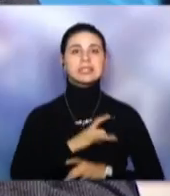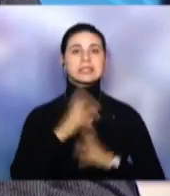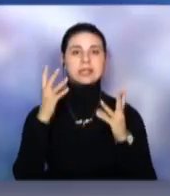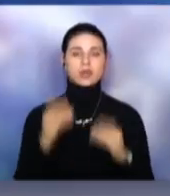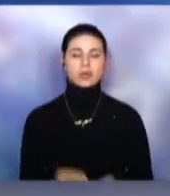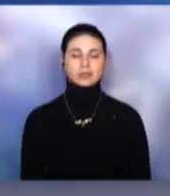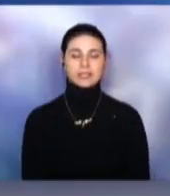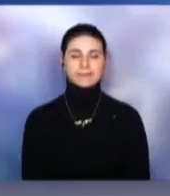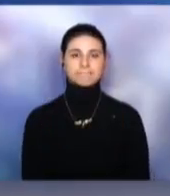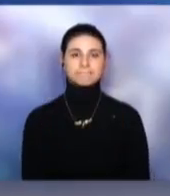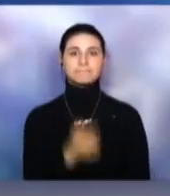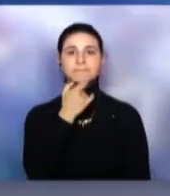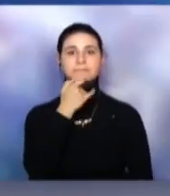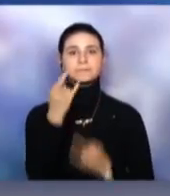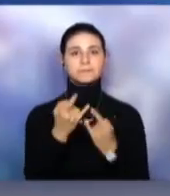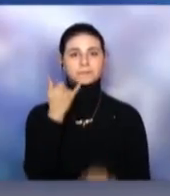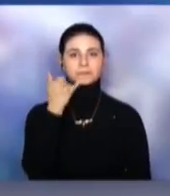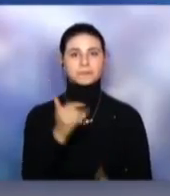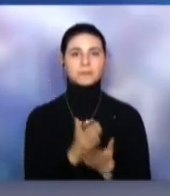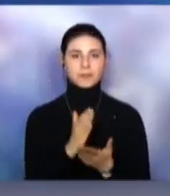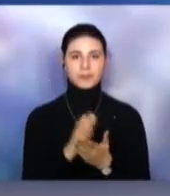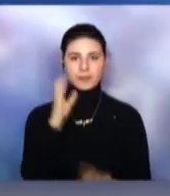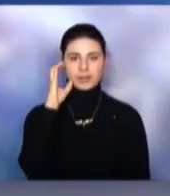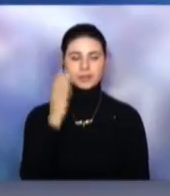დღესასწაულების. მაყურებელი გვართვება დილამშვიდობისა, გისმენთ.